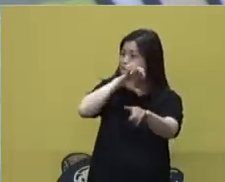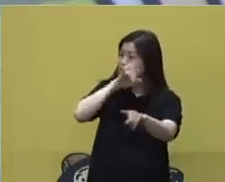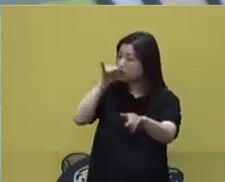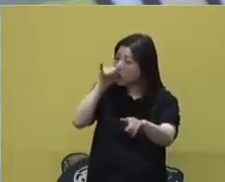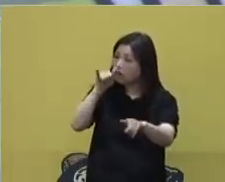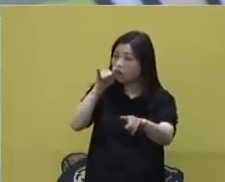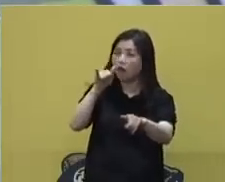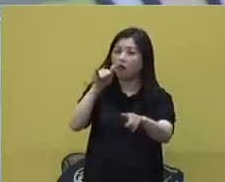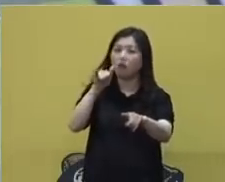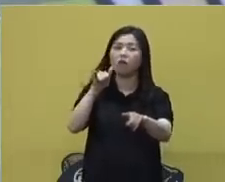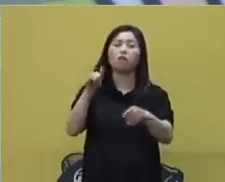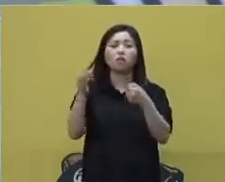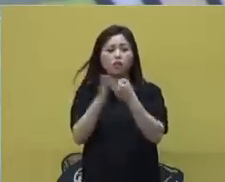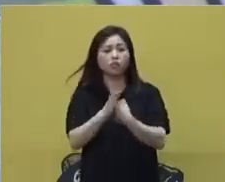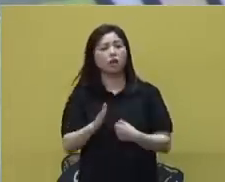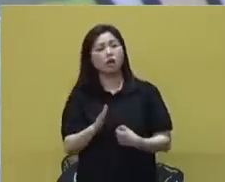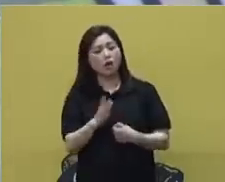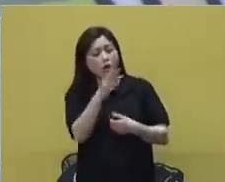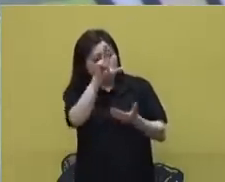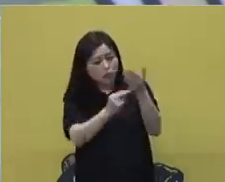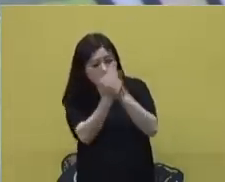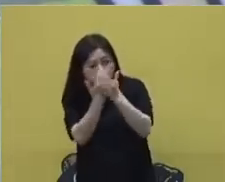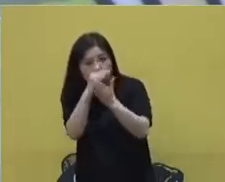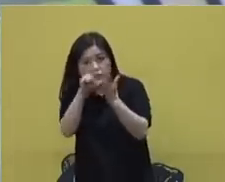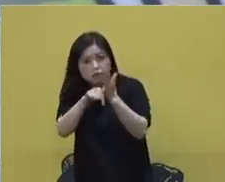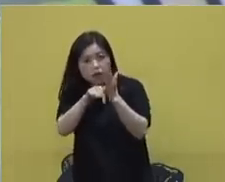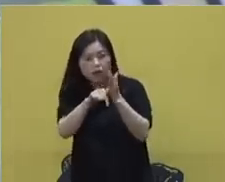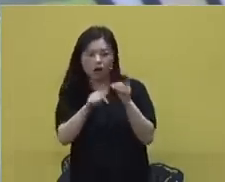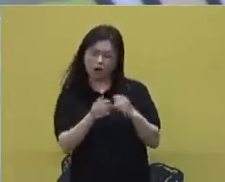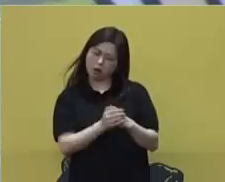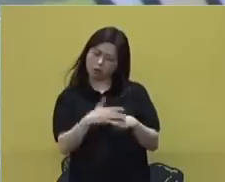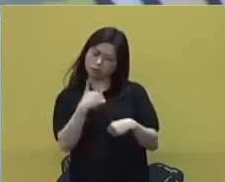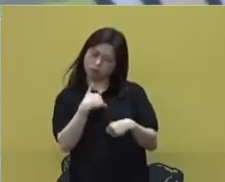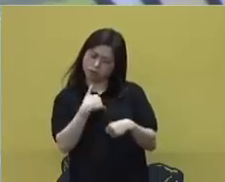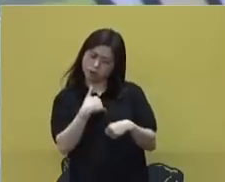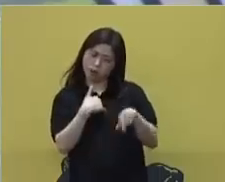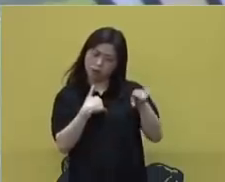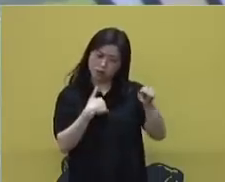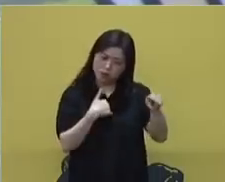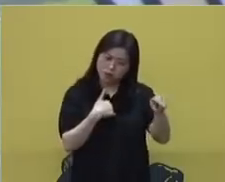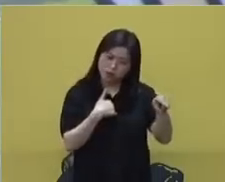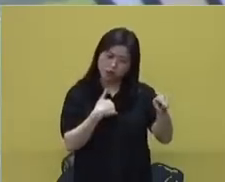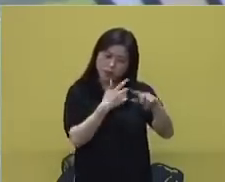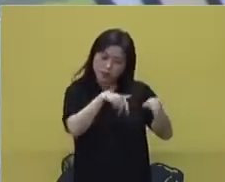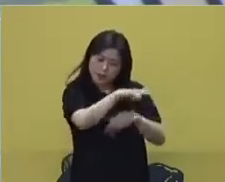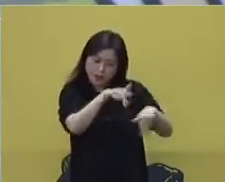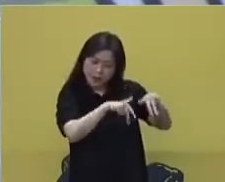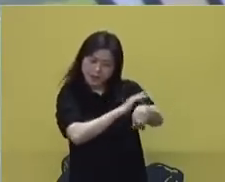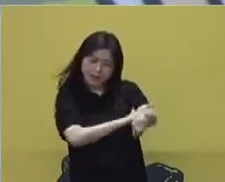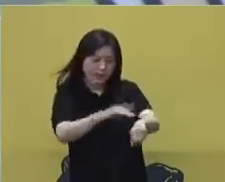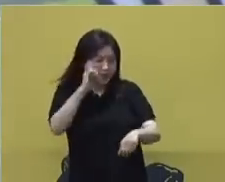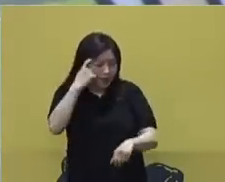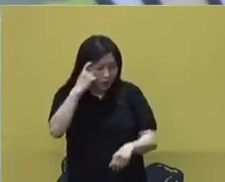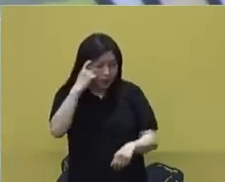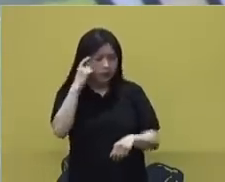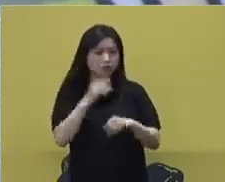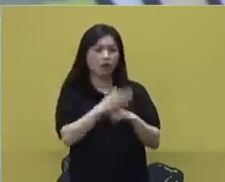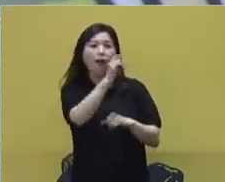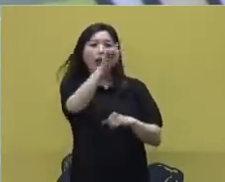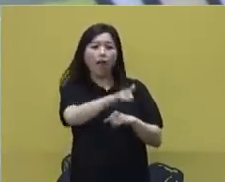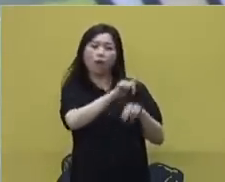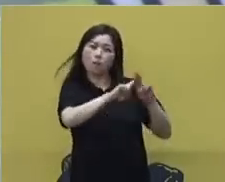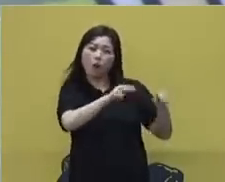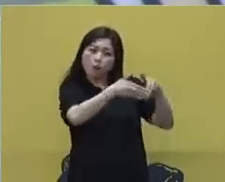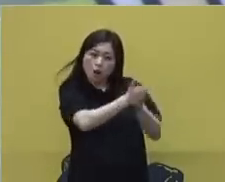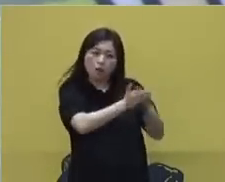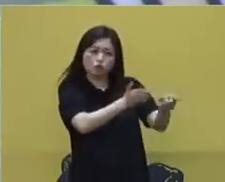항상 우리는 예. 어떤 일이 있을 때 우리는 과연 상대방에게 어떤 영향을 주는지 생각하면서 우리도 비핵화가 워낙 중요하기